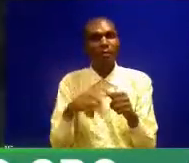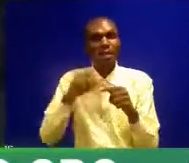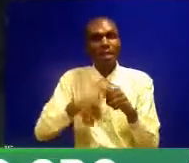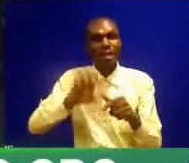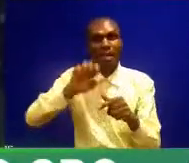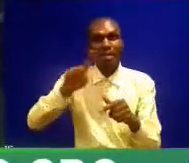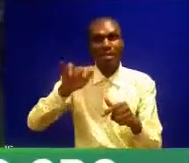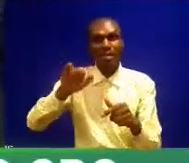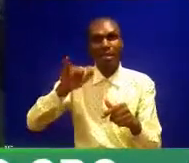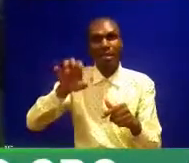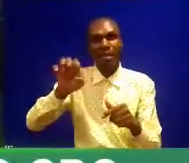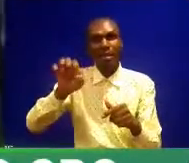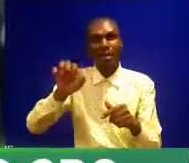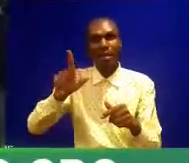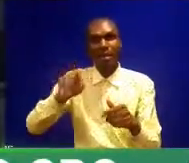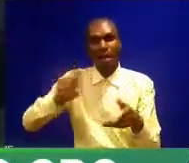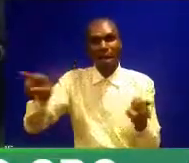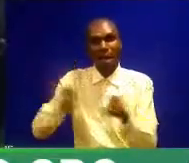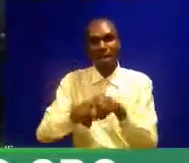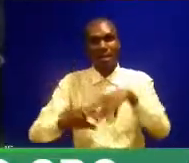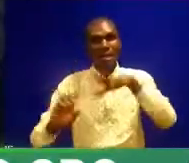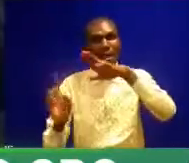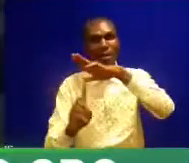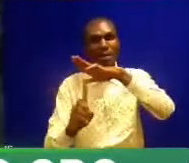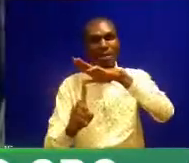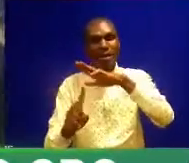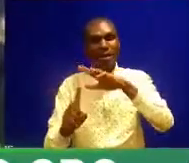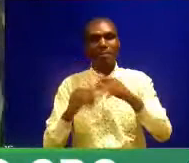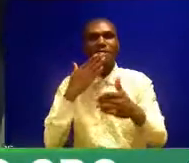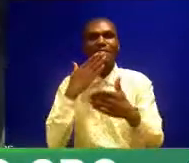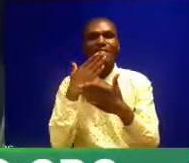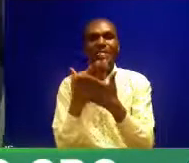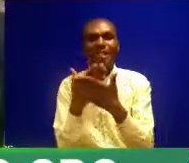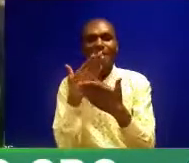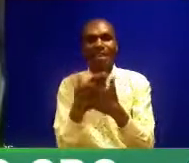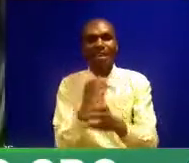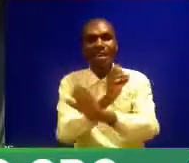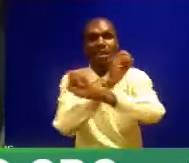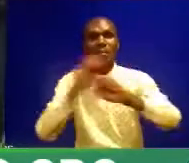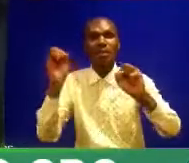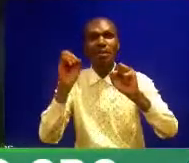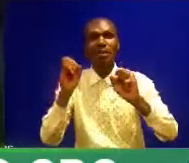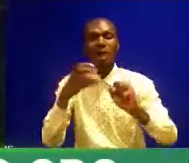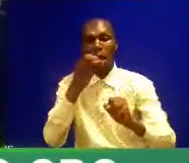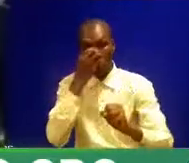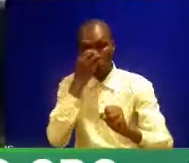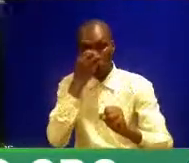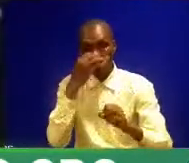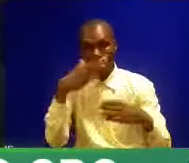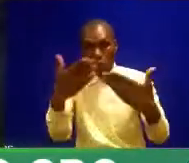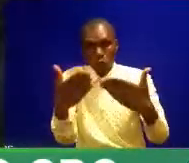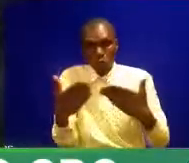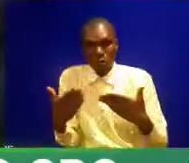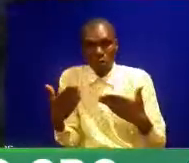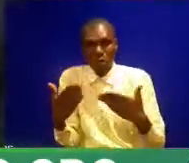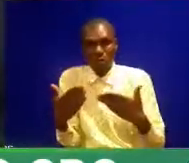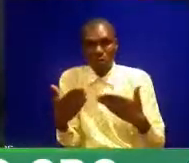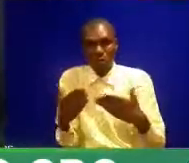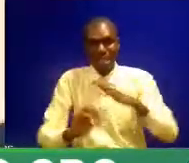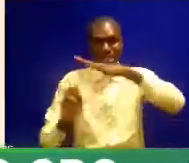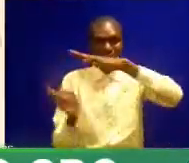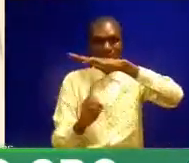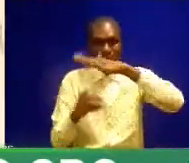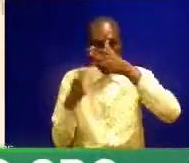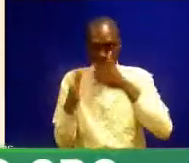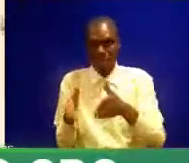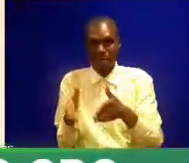machogo mbia mono asomu omweshimi woito president yeito William Samoei Ruto wato ete kerogo nyalibali masaba mbia